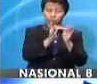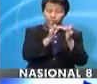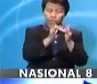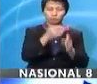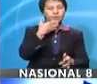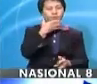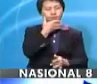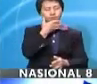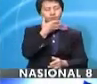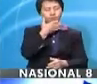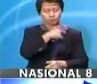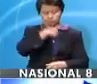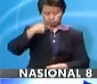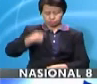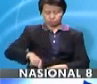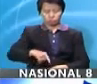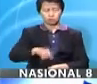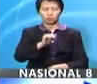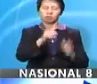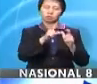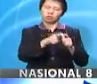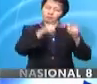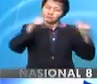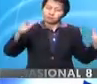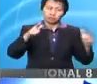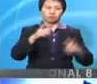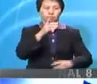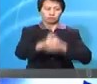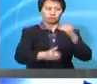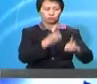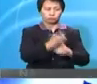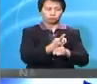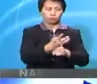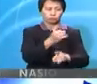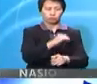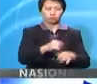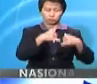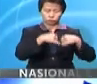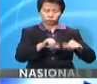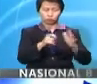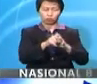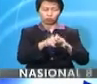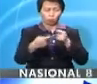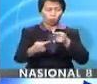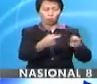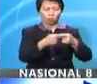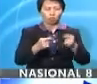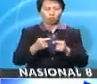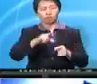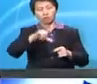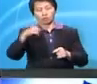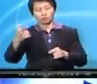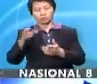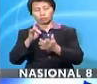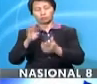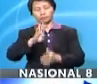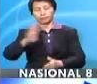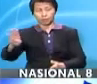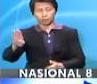belia negara China adalah di antara terbesar di dunia dan masih menjadi rebutan aplikasi media sosial